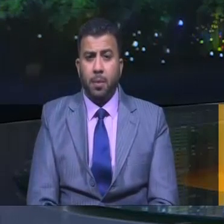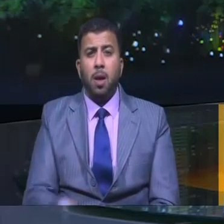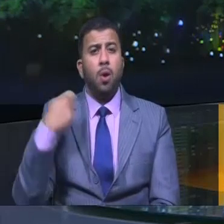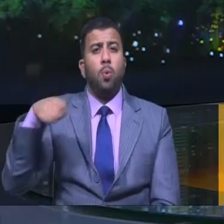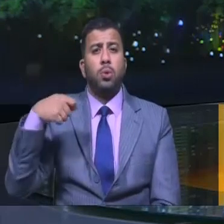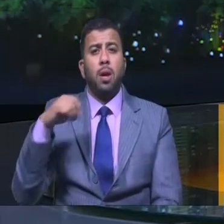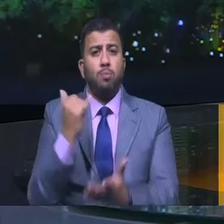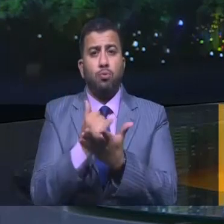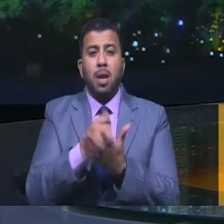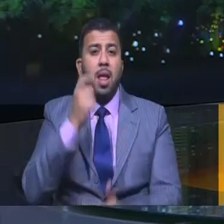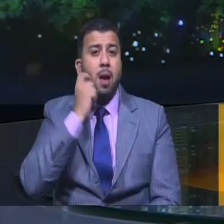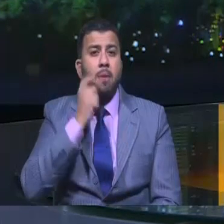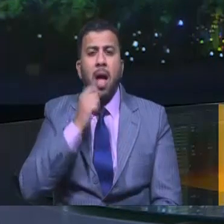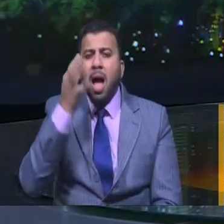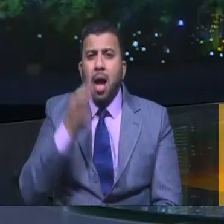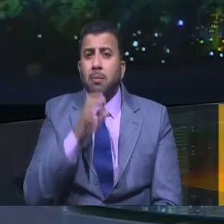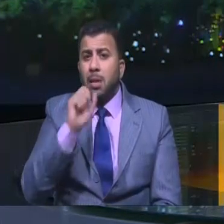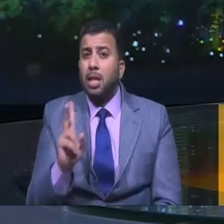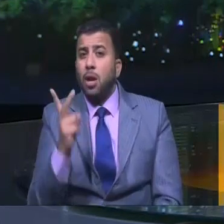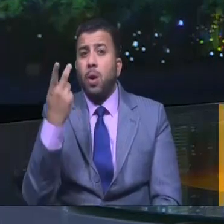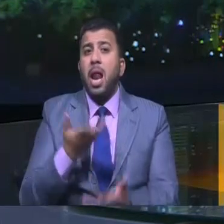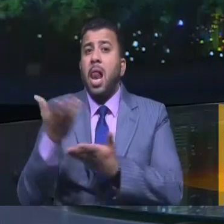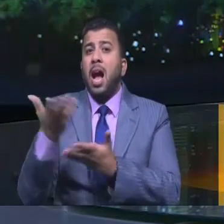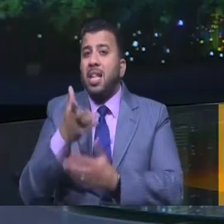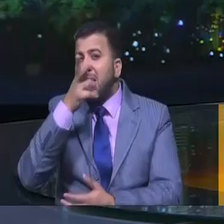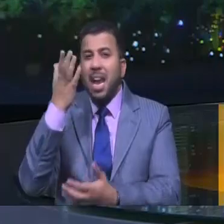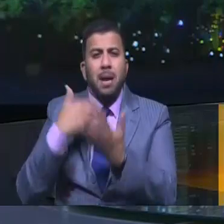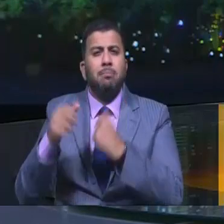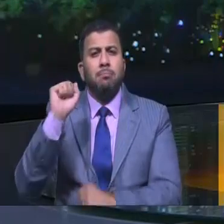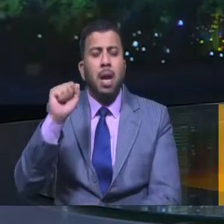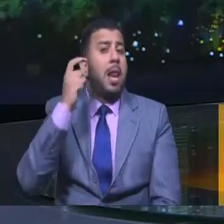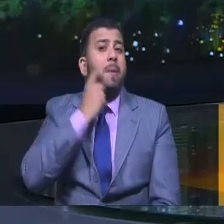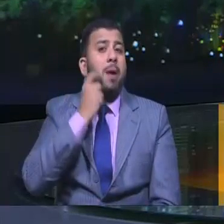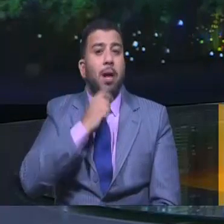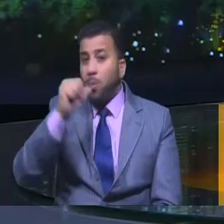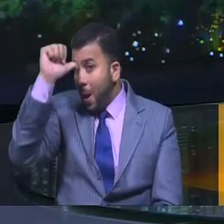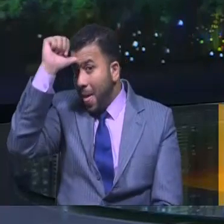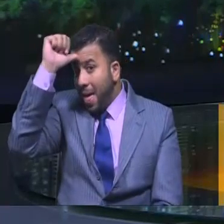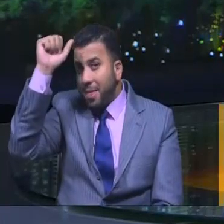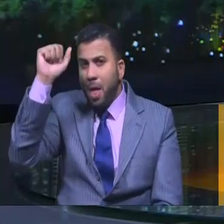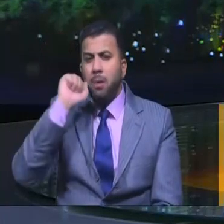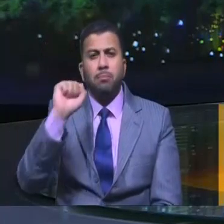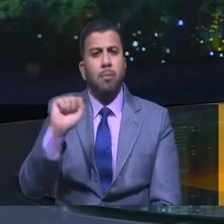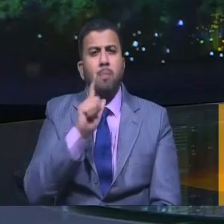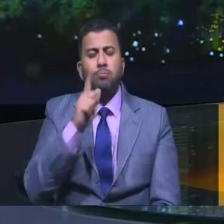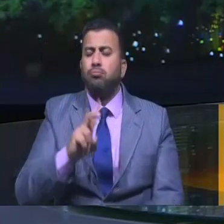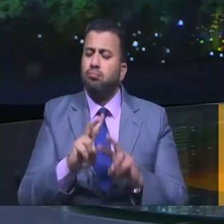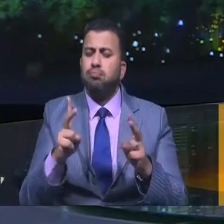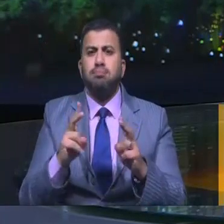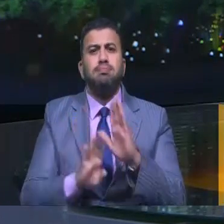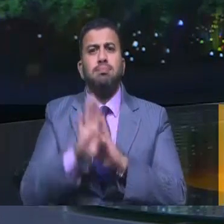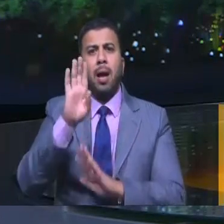وزراء ومسؤولون إماراتيون أكدوا مدى تطور العلاقات التاريخية بين الإمارات والهند على مختلف